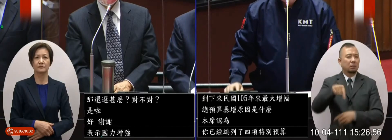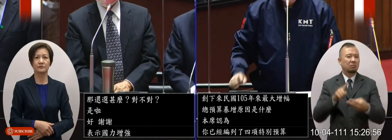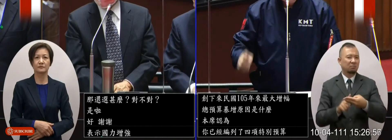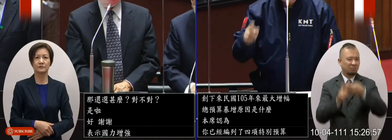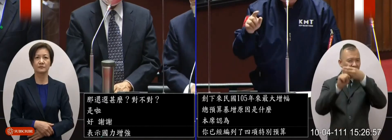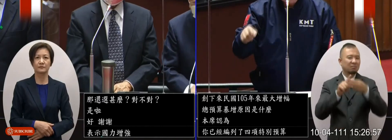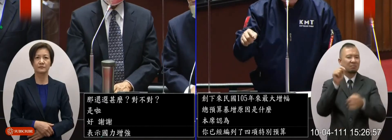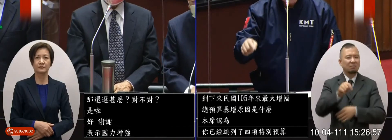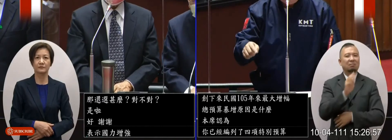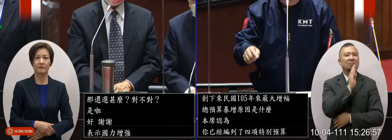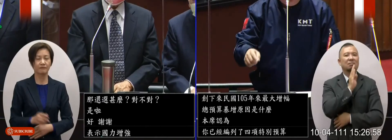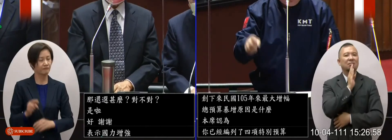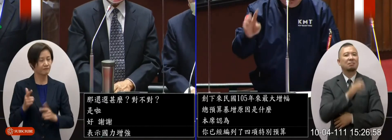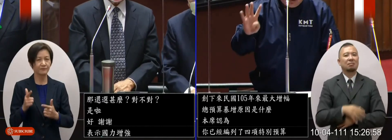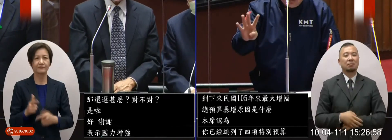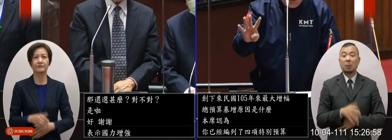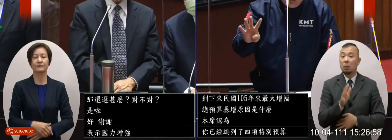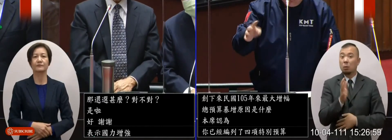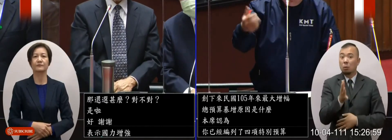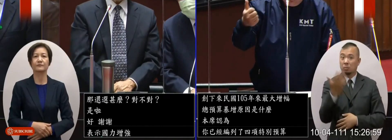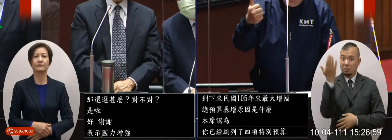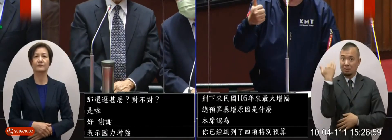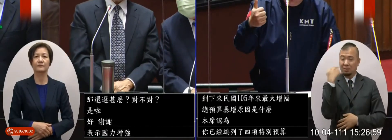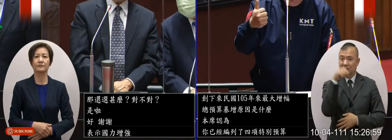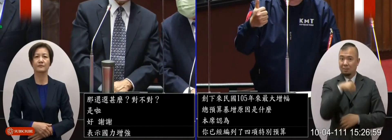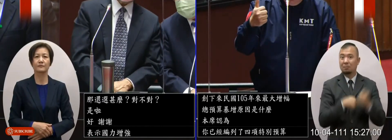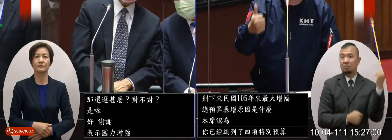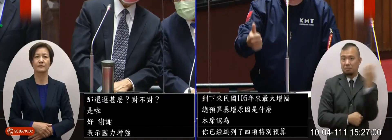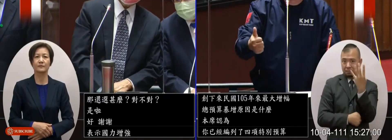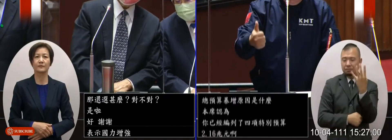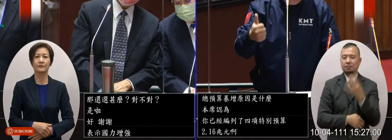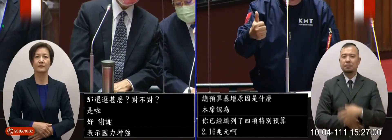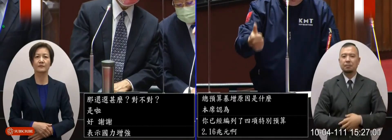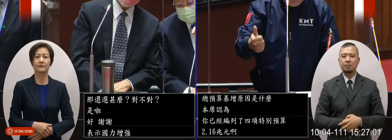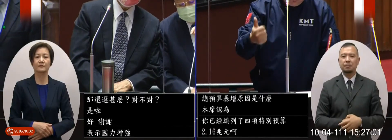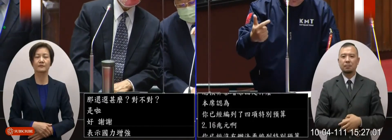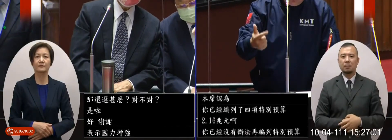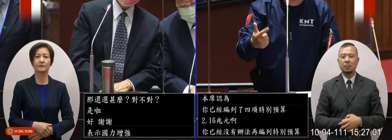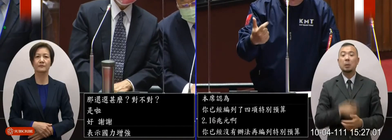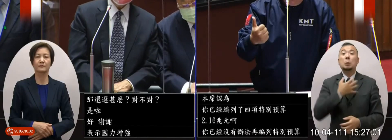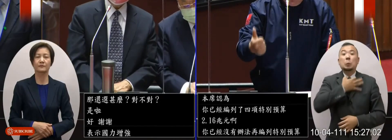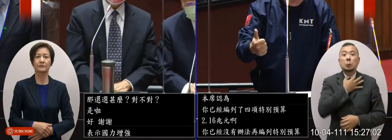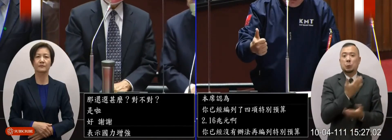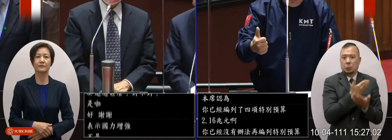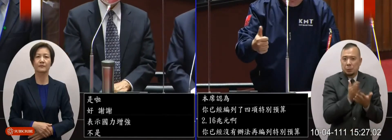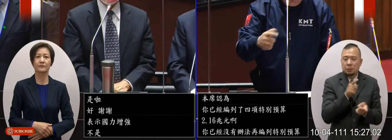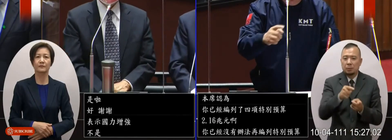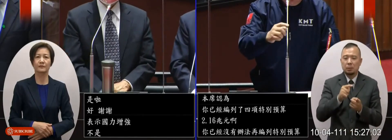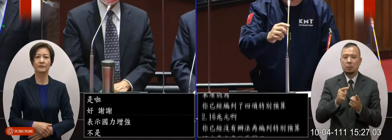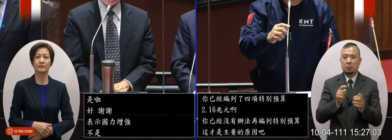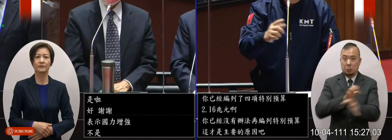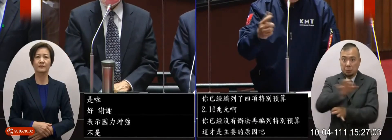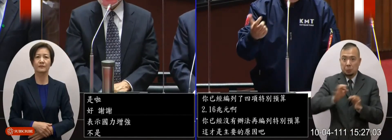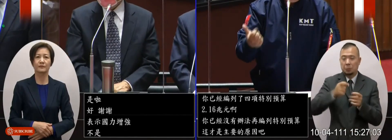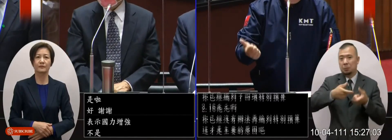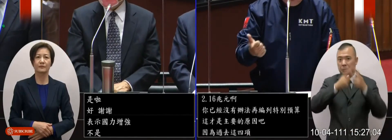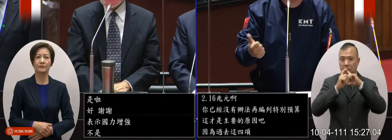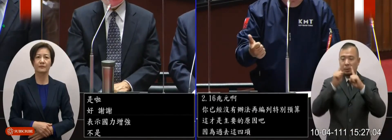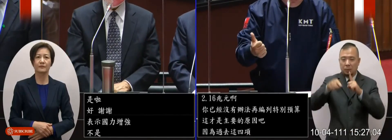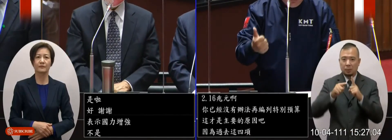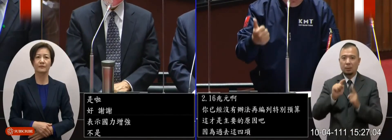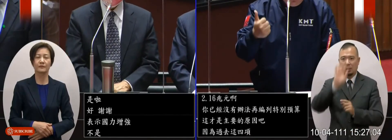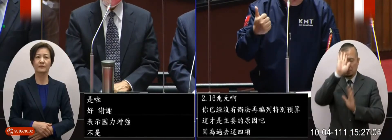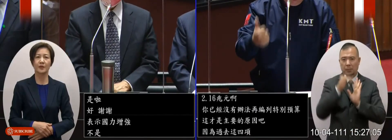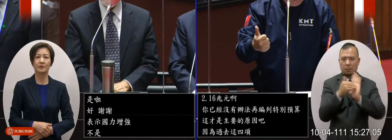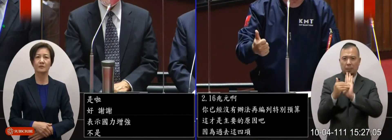吧？因为过去这4项，你想想看，我们纾困振兴。防灾那个武